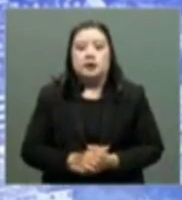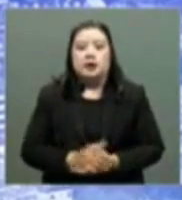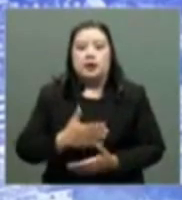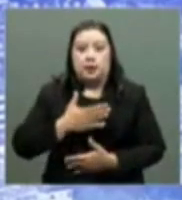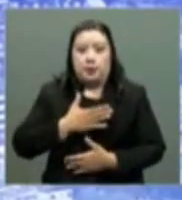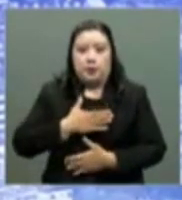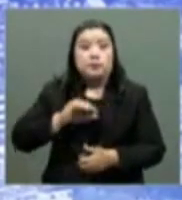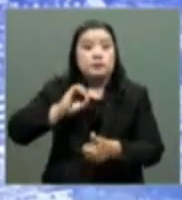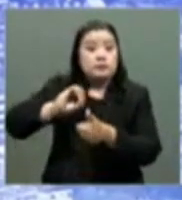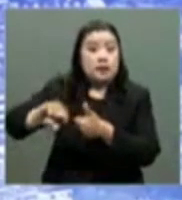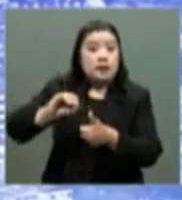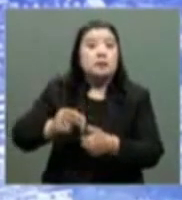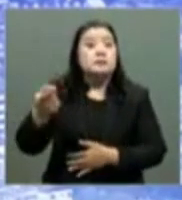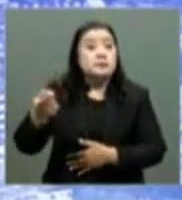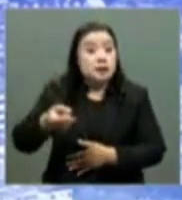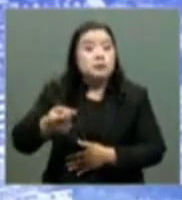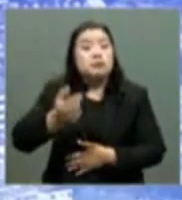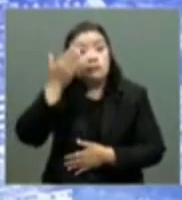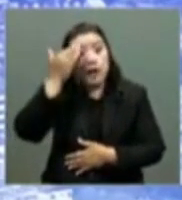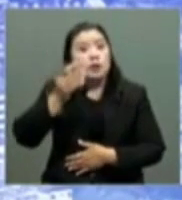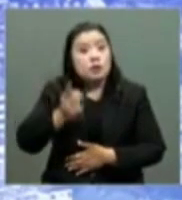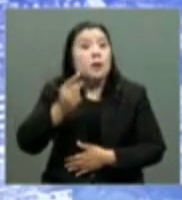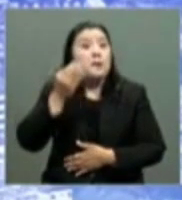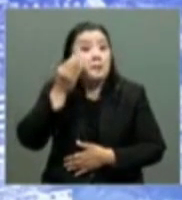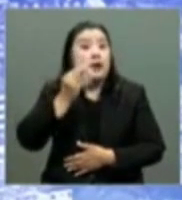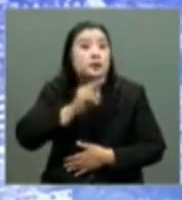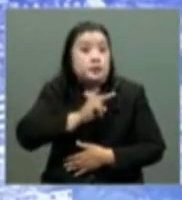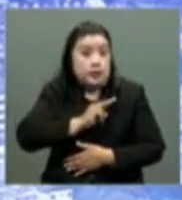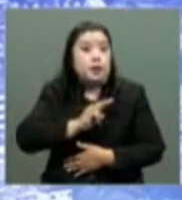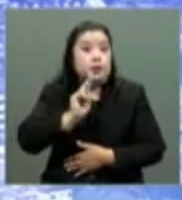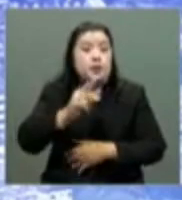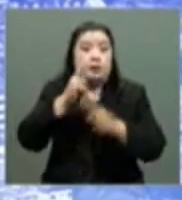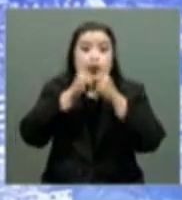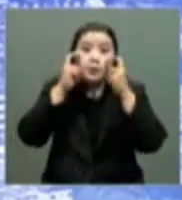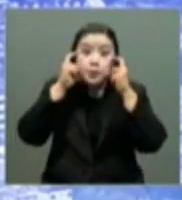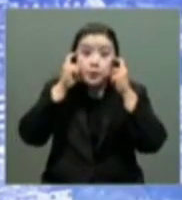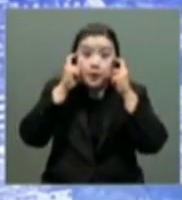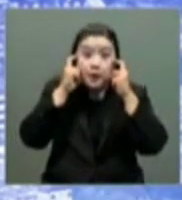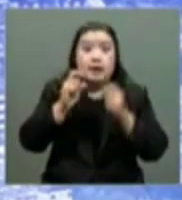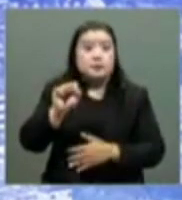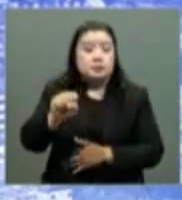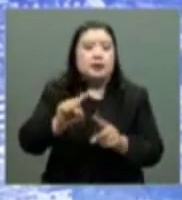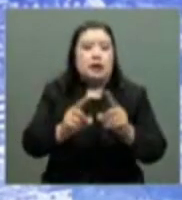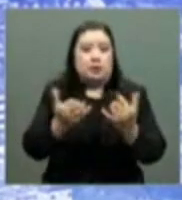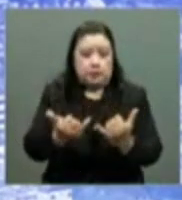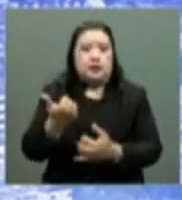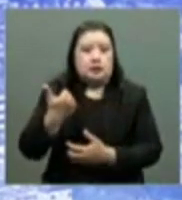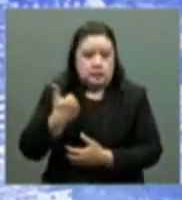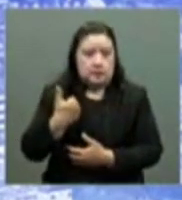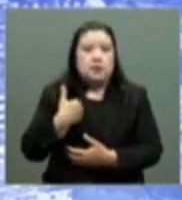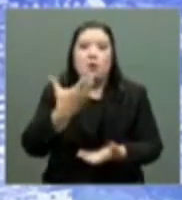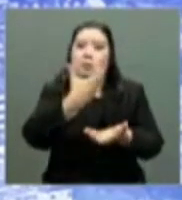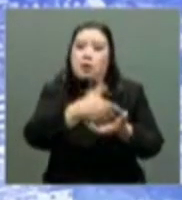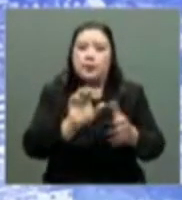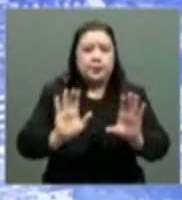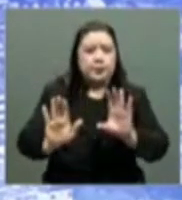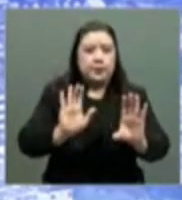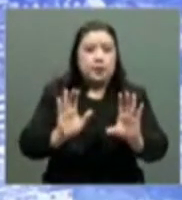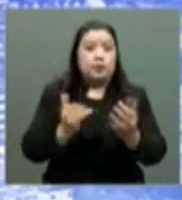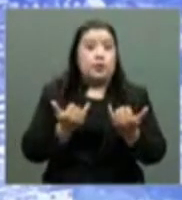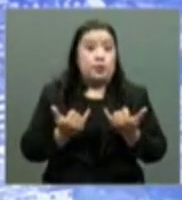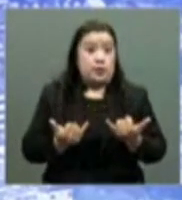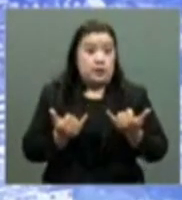มก็แนะนำทุกท่านได้ต้องใช้อยู่ที่บ้านก็ใช้นะครับวันนี้เดี๋ยวจะมีชุดข้อมูลที่มีการเปรียบเทียบนะครับว่าตอนนี้สถาน